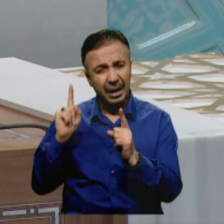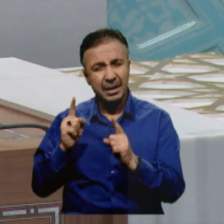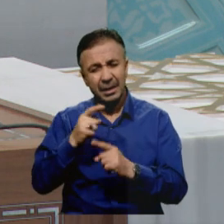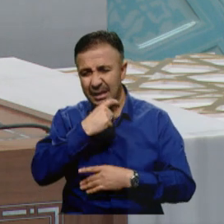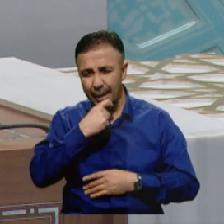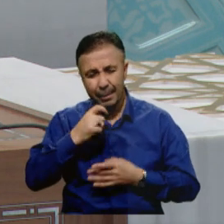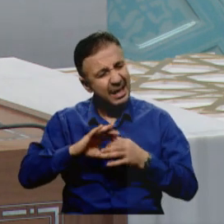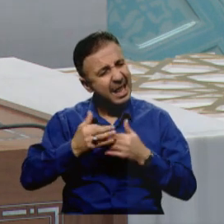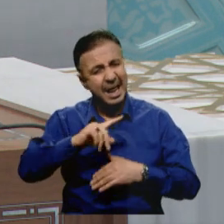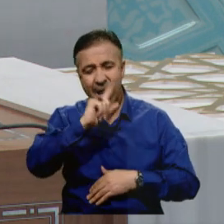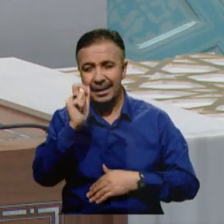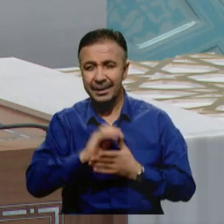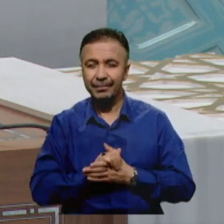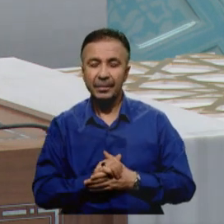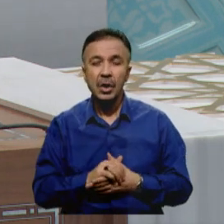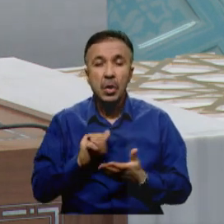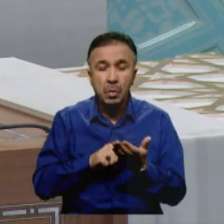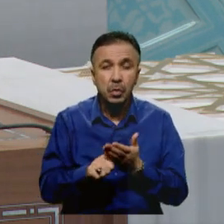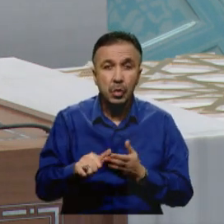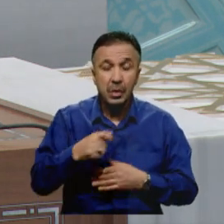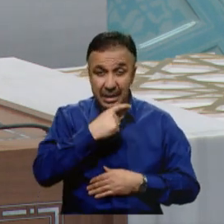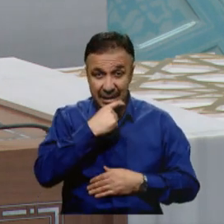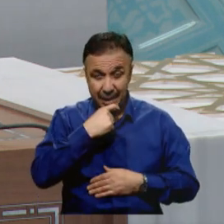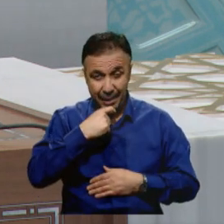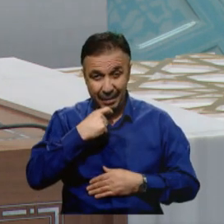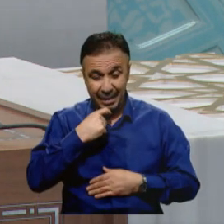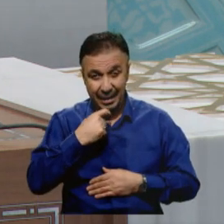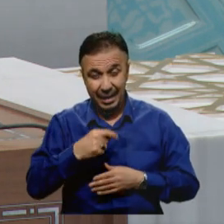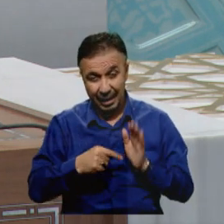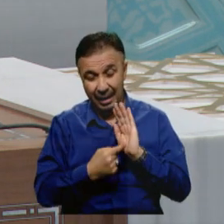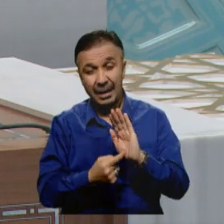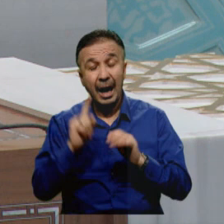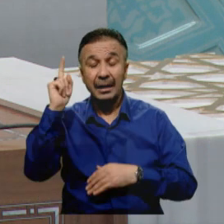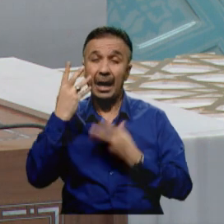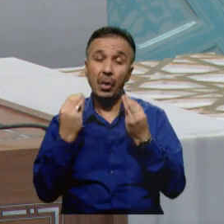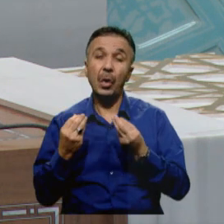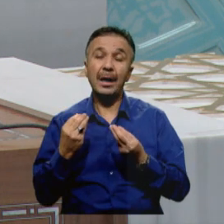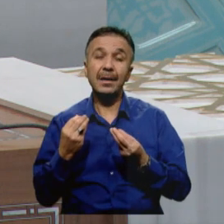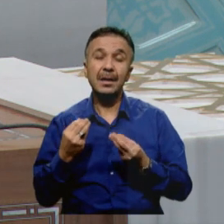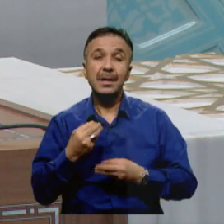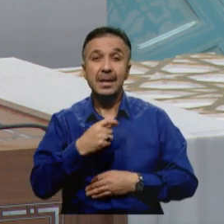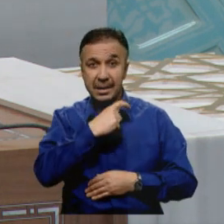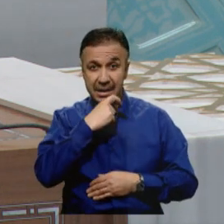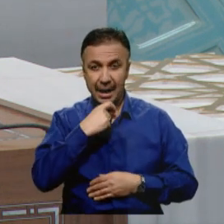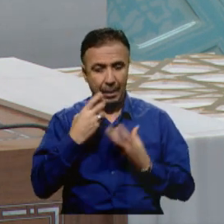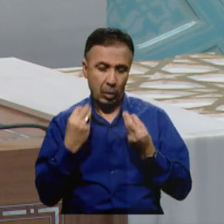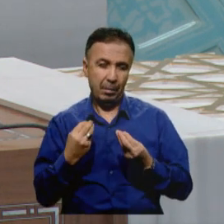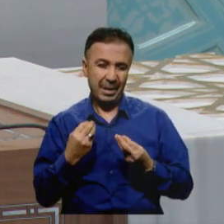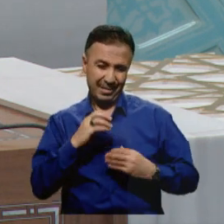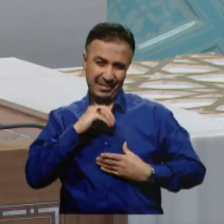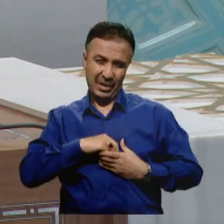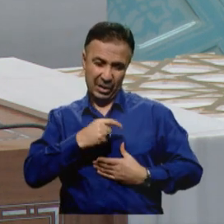kardeşlerim? Bütün samimiyetin kaynağı Allah'a olan samimiyettir. Allah'a karşı samimiyet, içten